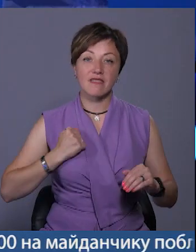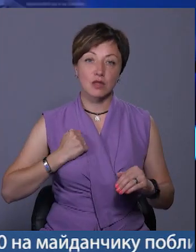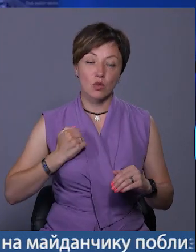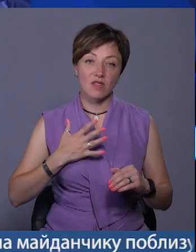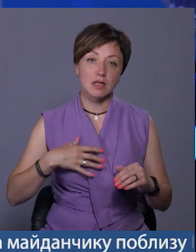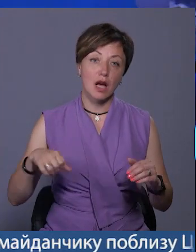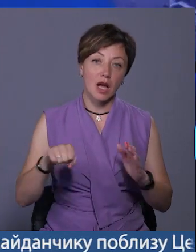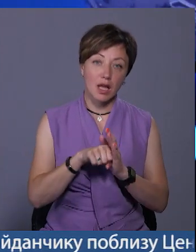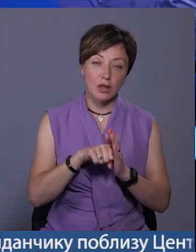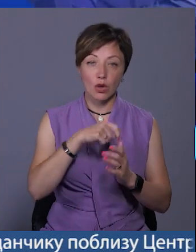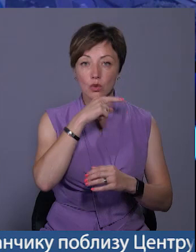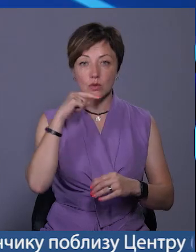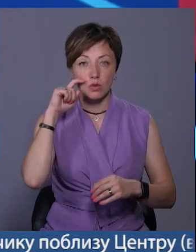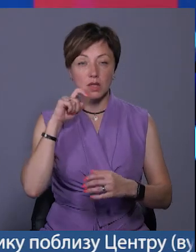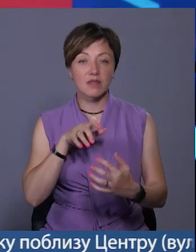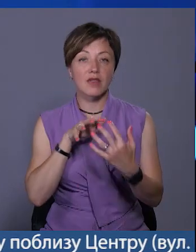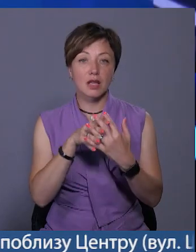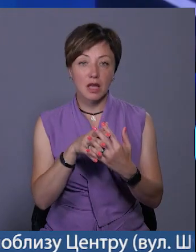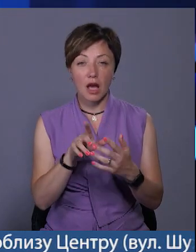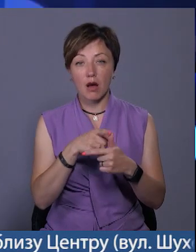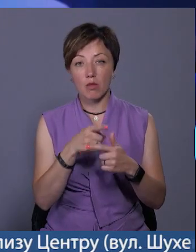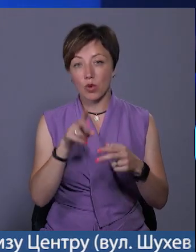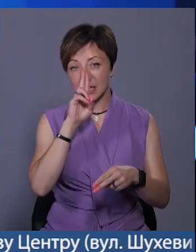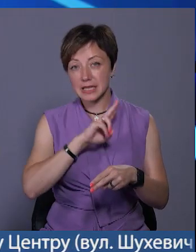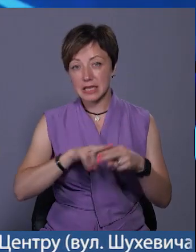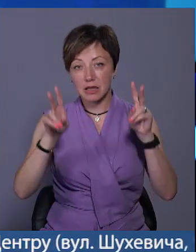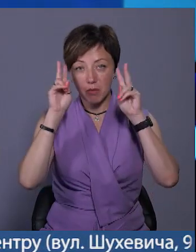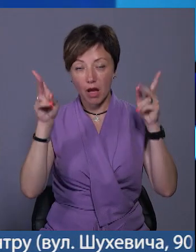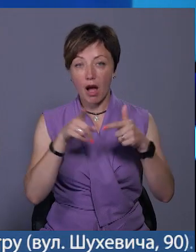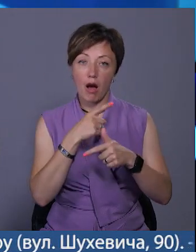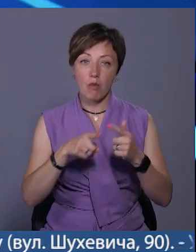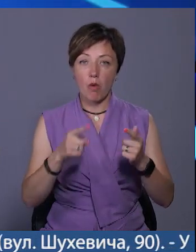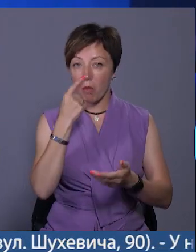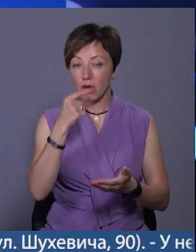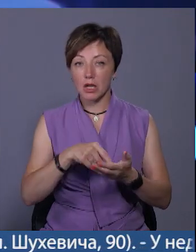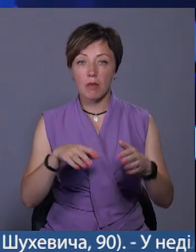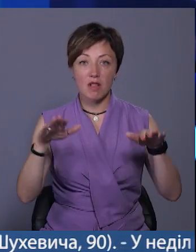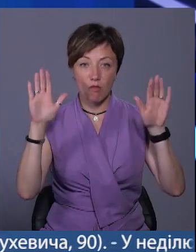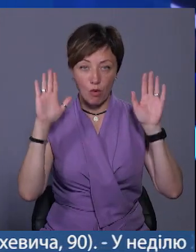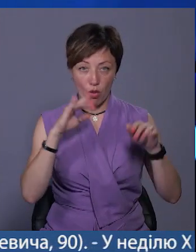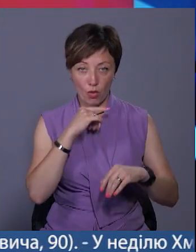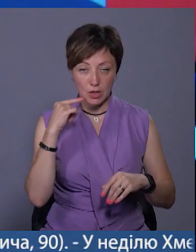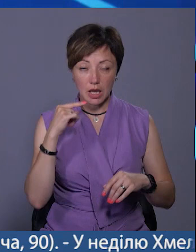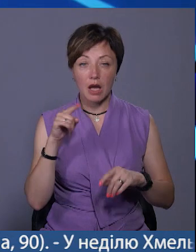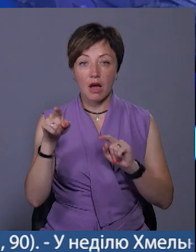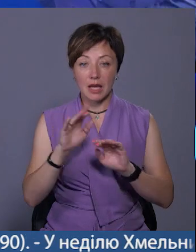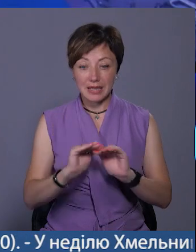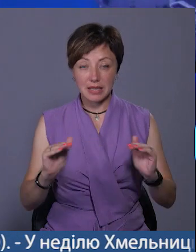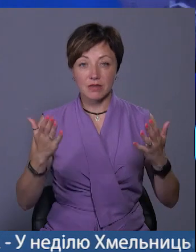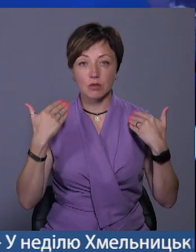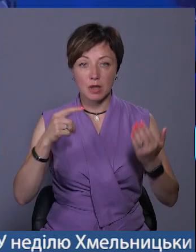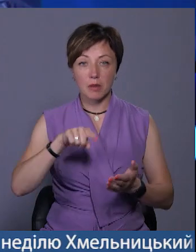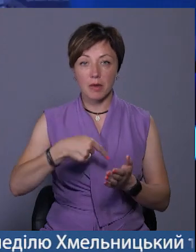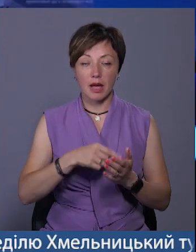які загинули у російсько-українській війні, зникли безвісти або потрапили у ворожий полон. Вони відпочиватимуть у